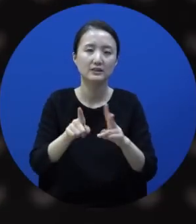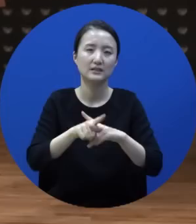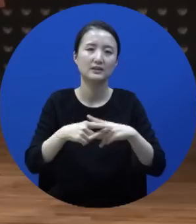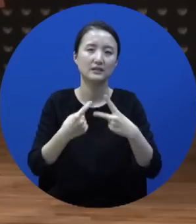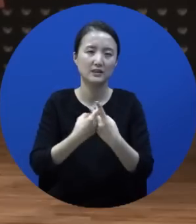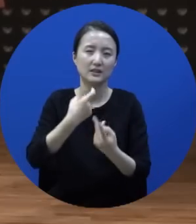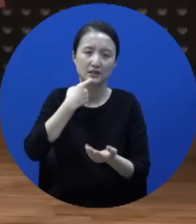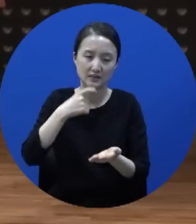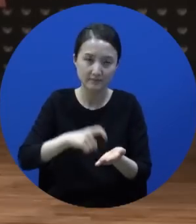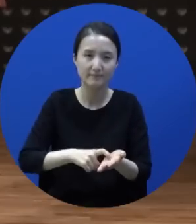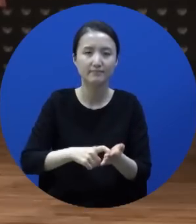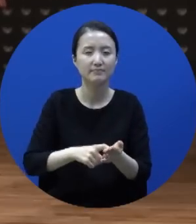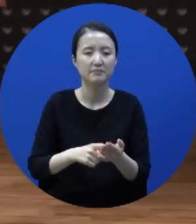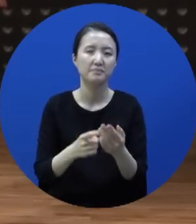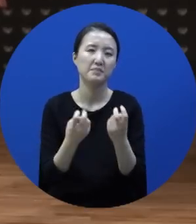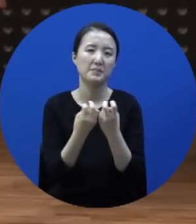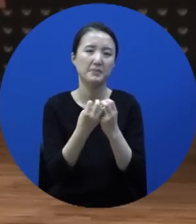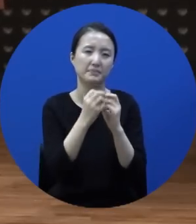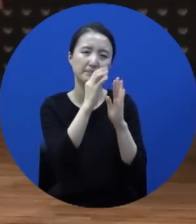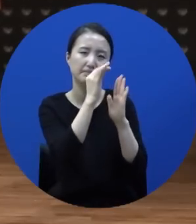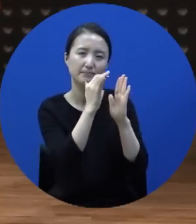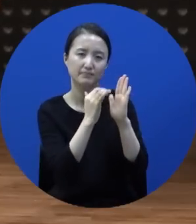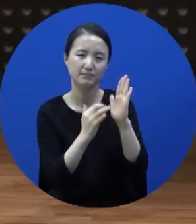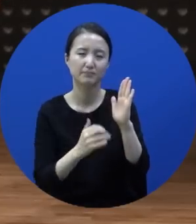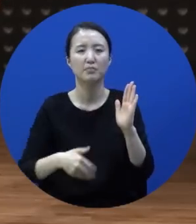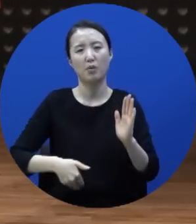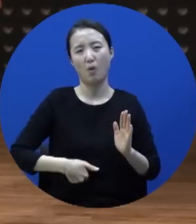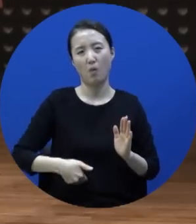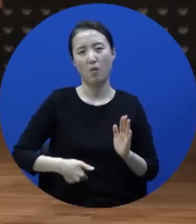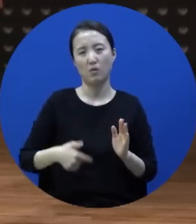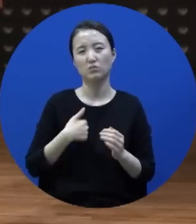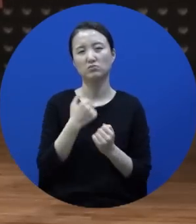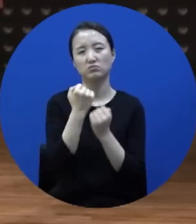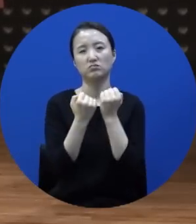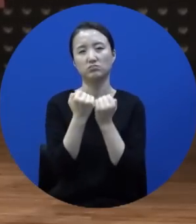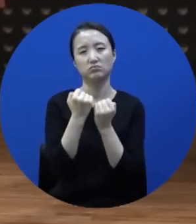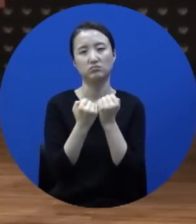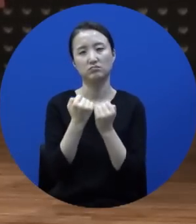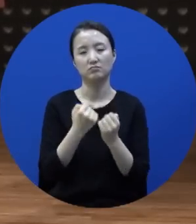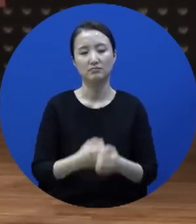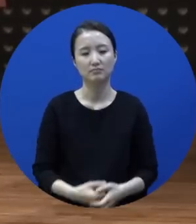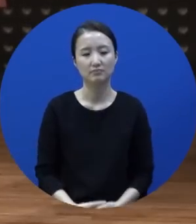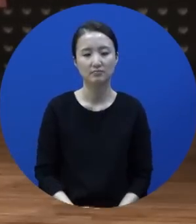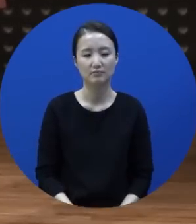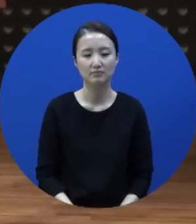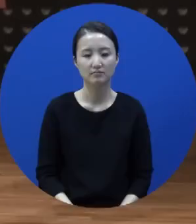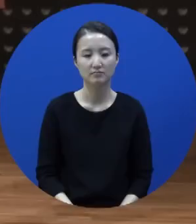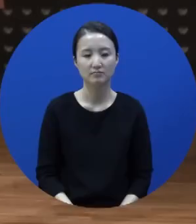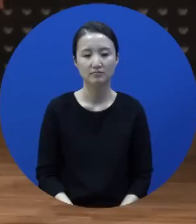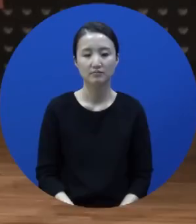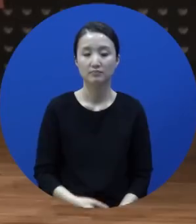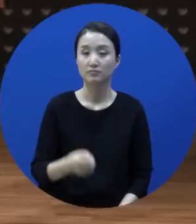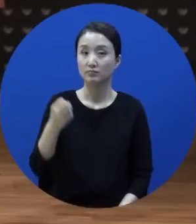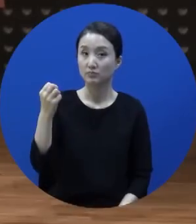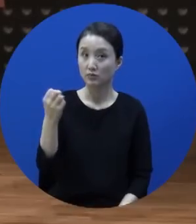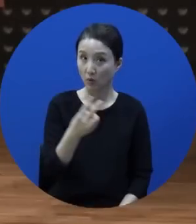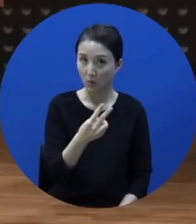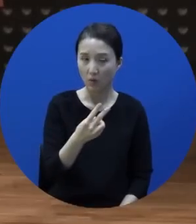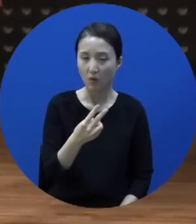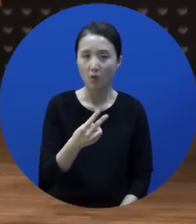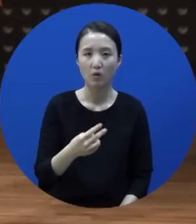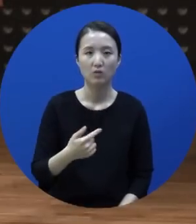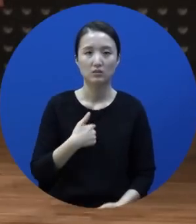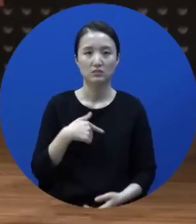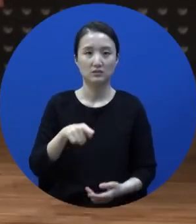싶습니다. 그리고 이제 콘텐츠에 대한 고민들을 정말 많이 하세요. 어떤 거냐면, 아, 알겠어요. 그럼 미디어 시대가